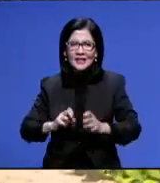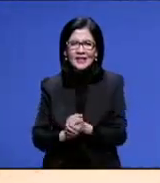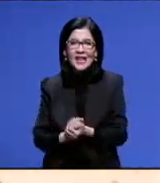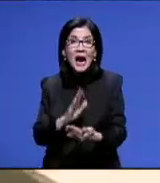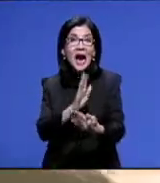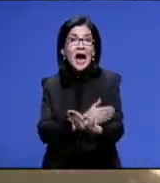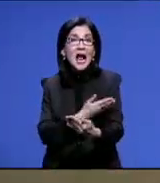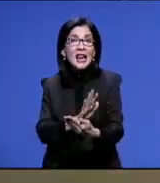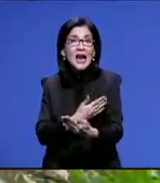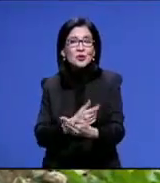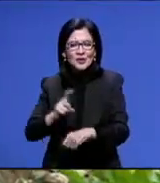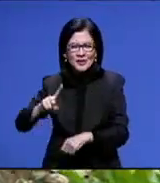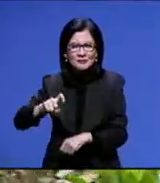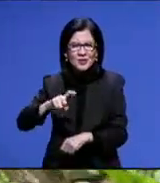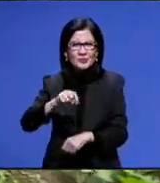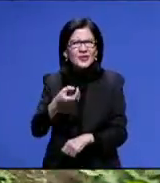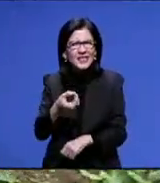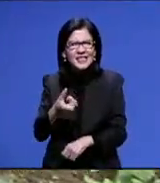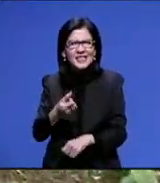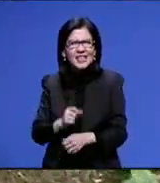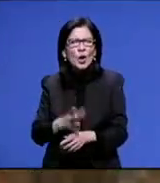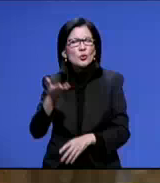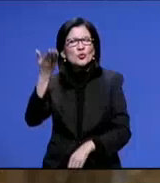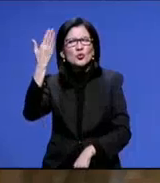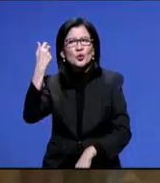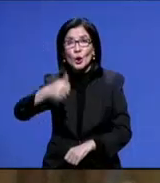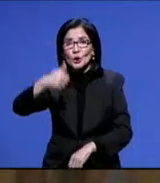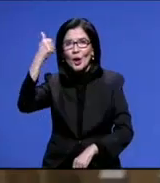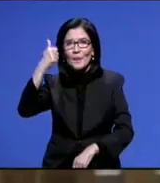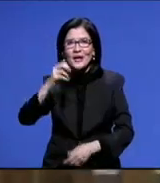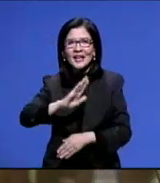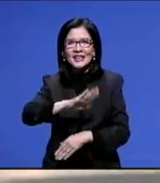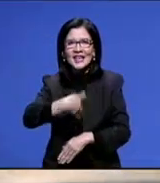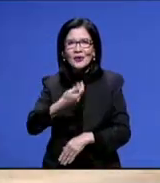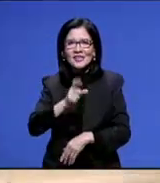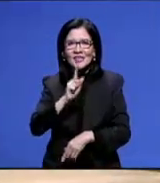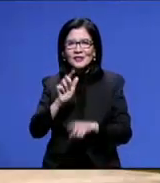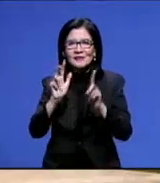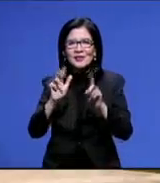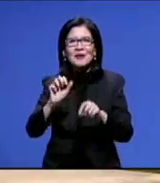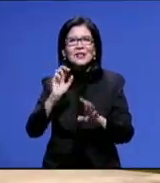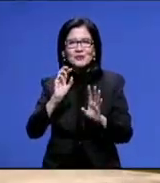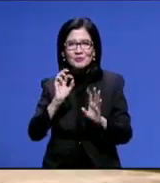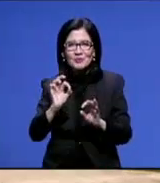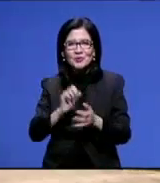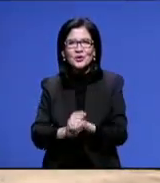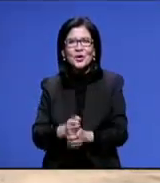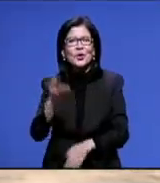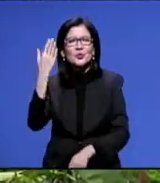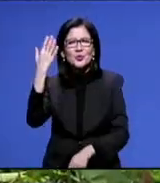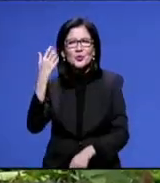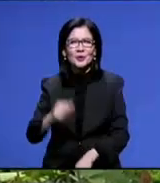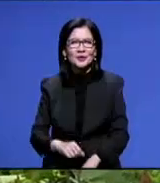Lagu yang satu ini sangat familiar bagi anak-anak di tahun 90-an dulu. Menggambarkan seorang anak yang sangat penasaran pada kehidupan